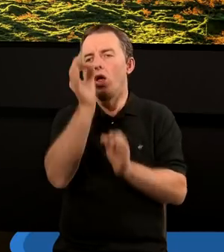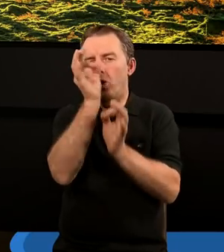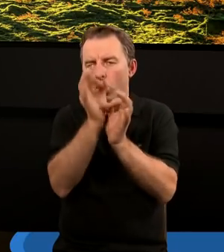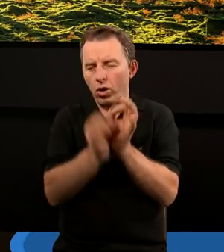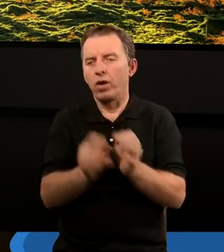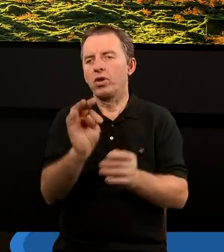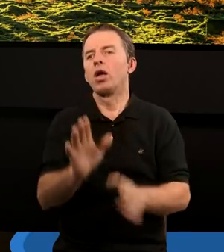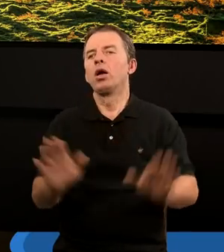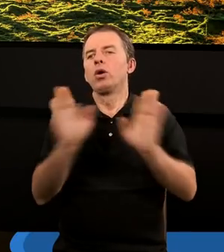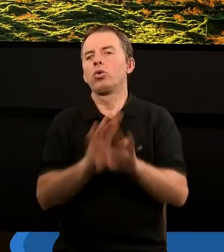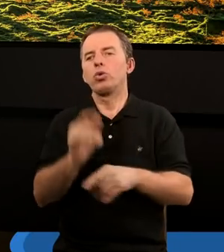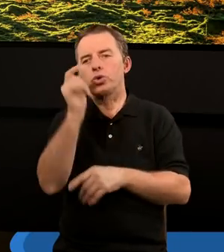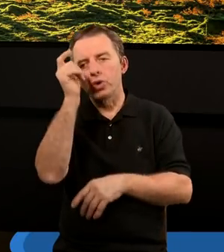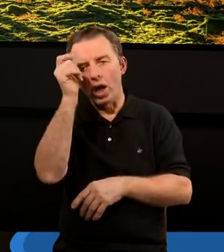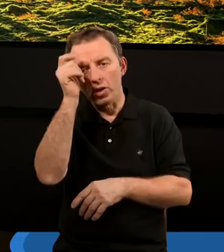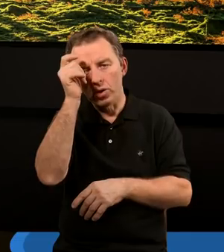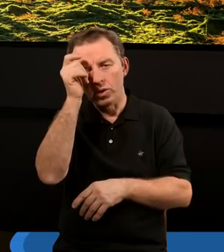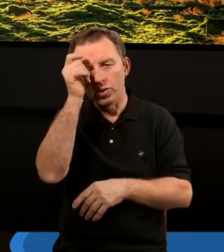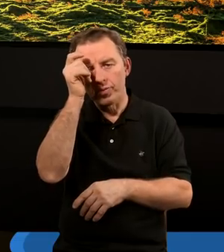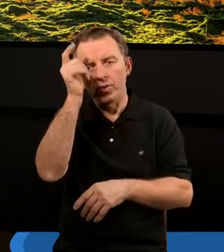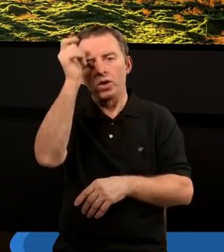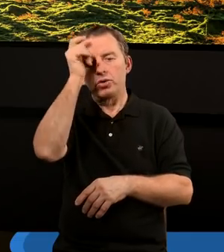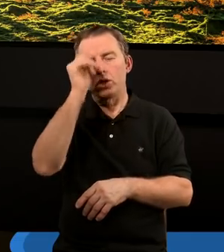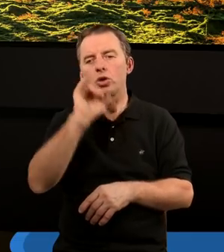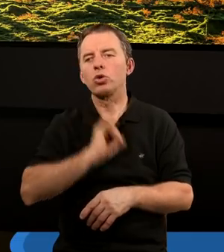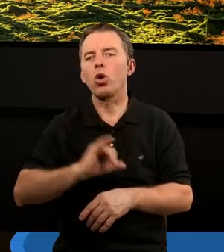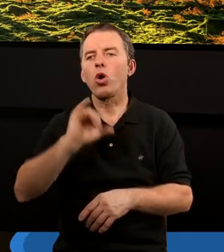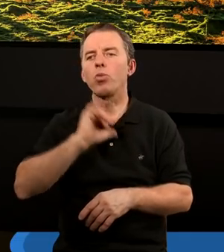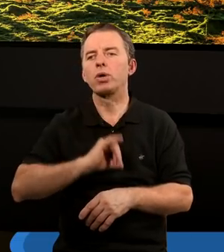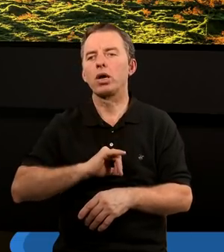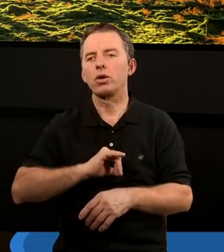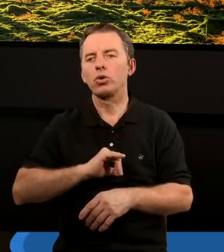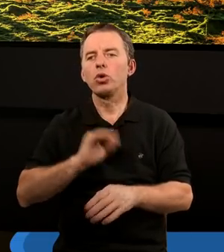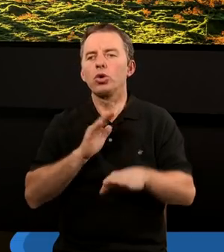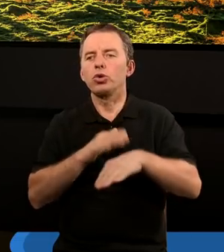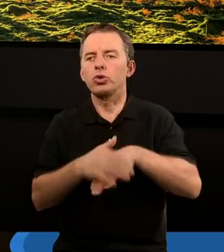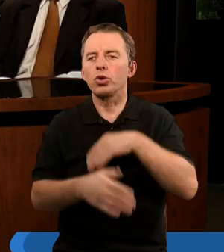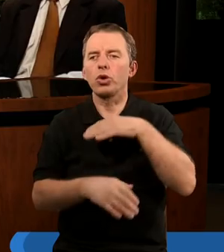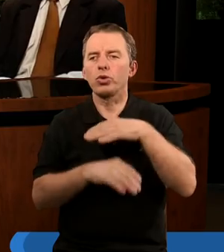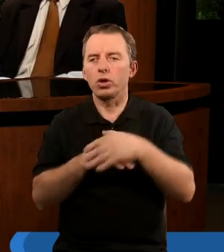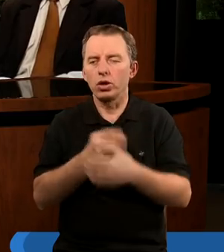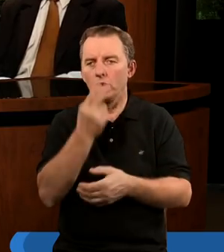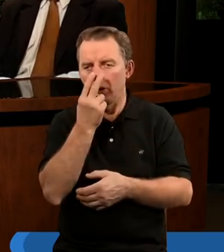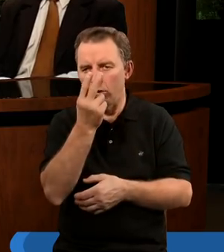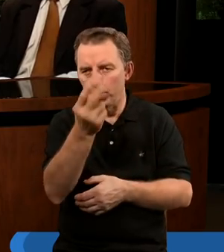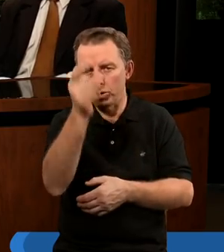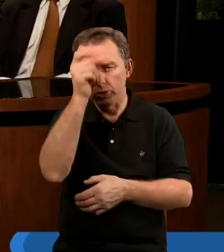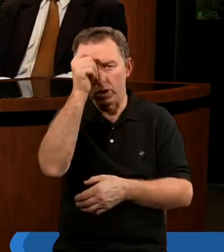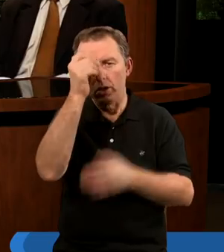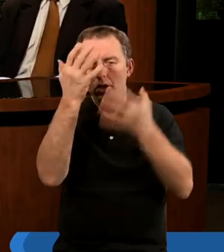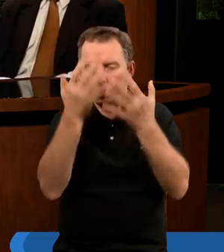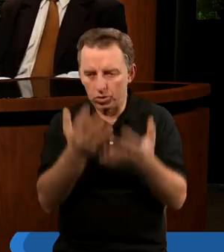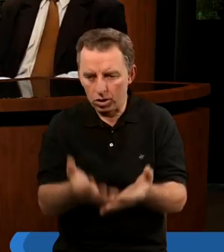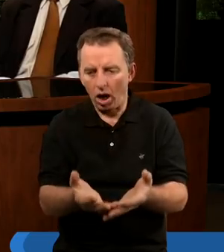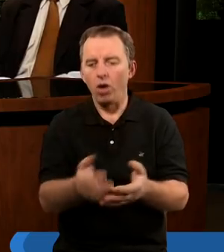Dokładnie w takim nabożeństwie, jakiego szatan by sobie życzył. Zobaczyliśmy już, że szatan